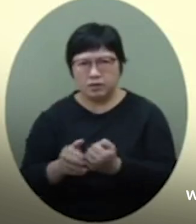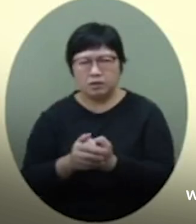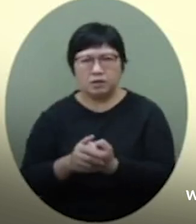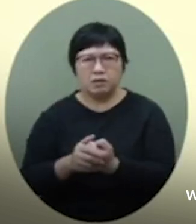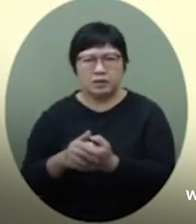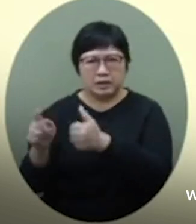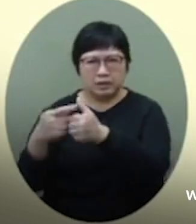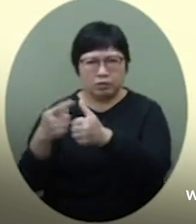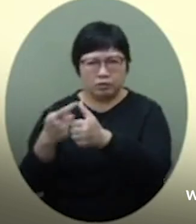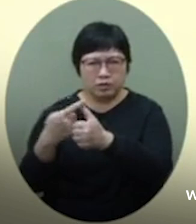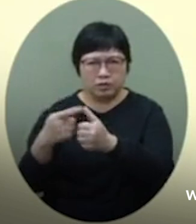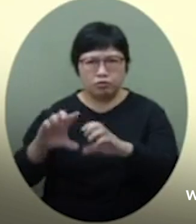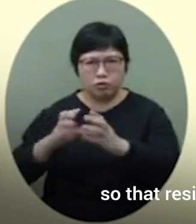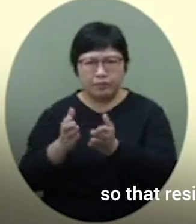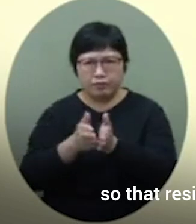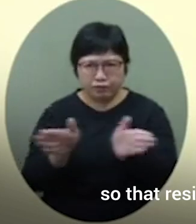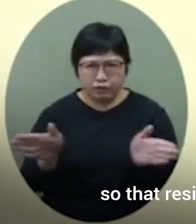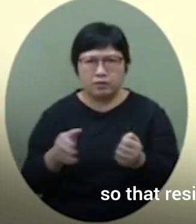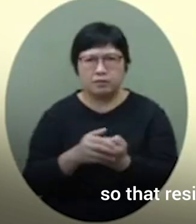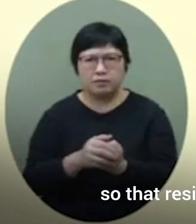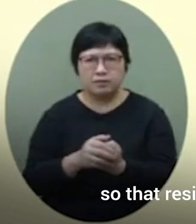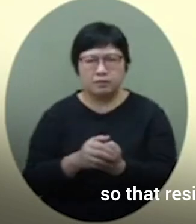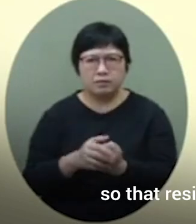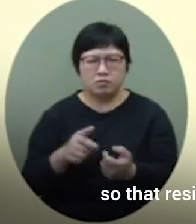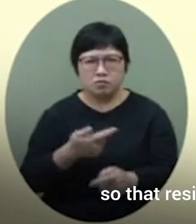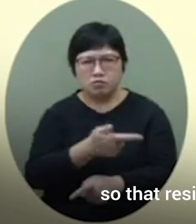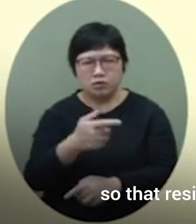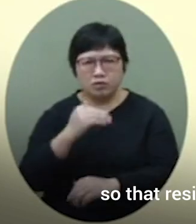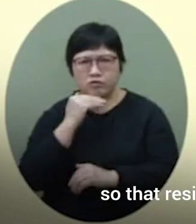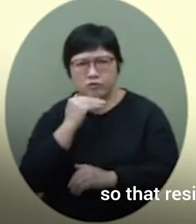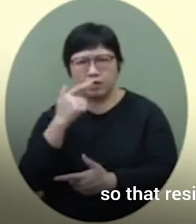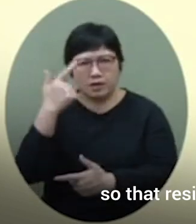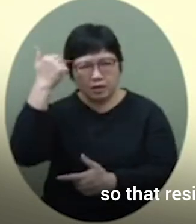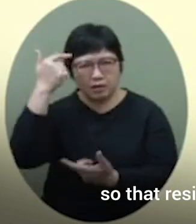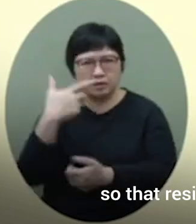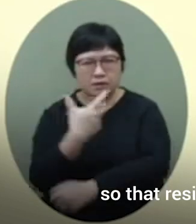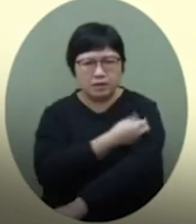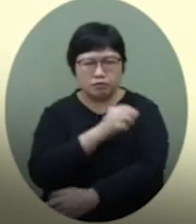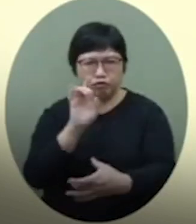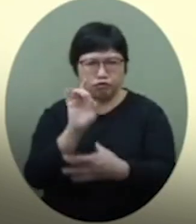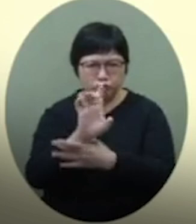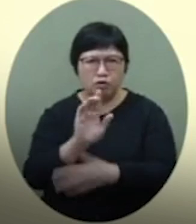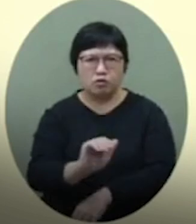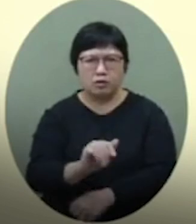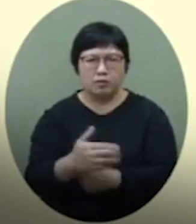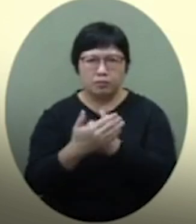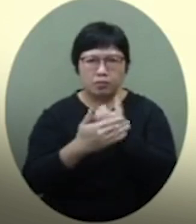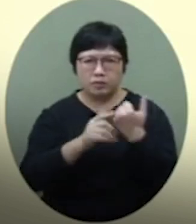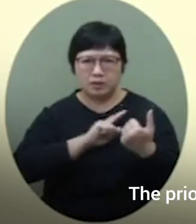组别嘅涵盖范围，让更多渴望接种疫苗嘅市民可以尽快接种，护己护